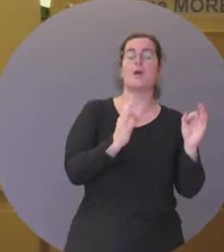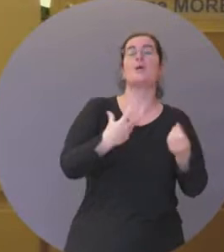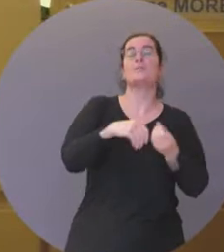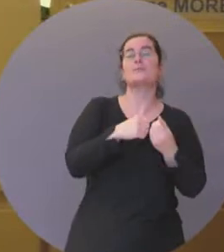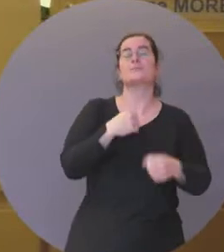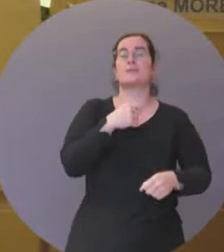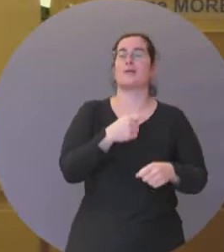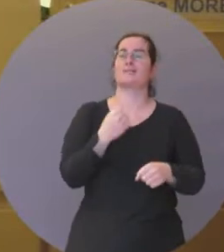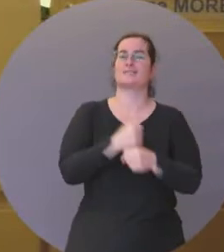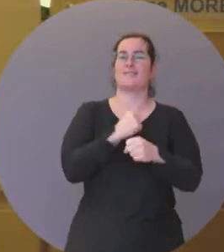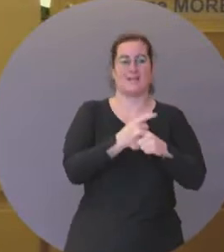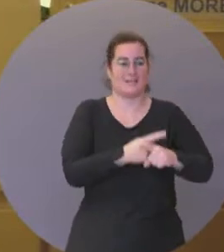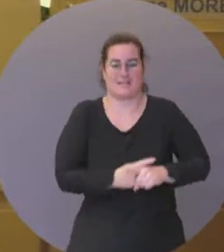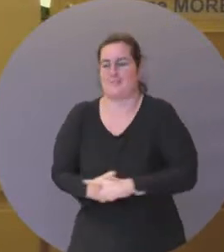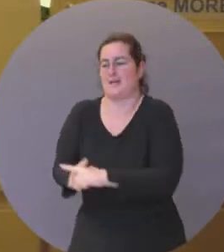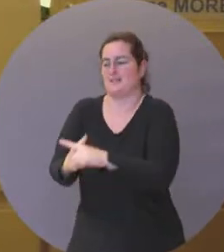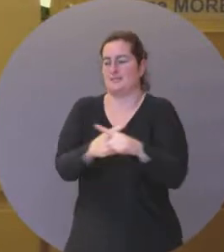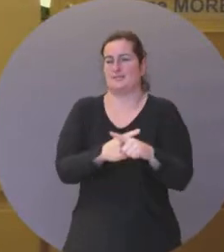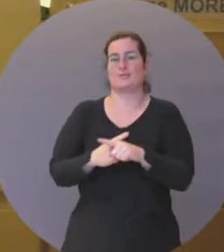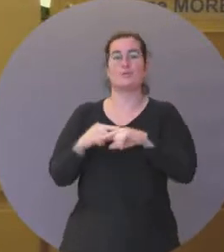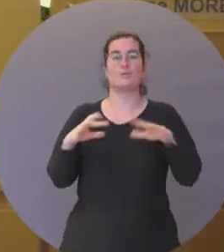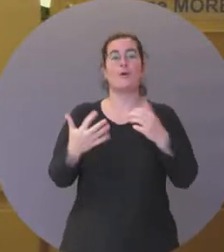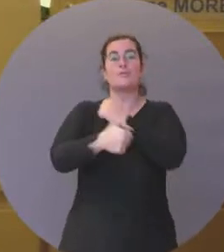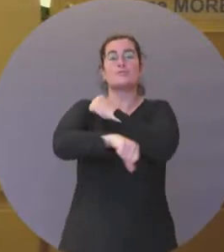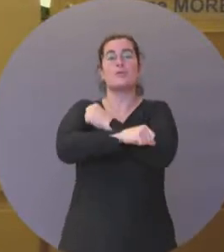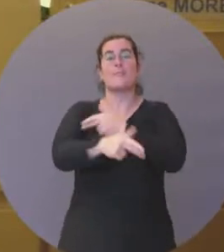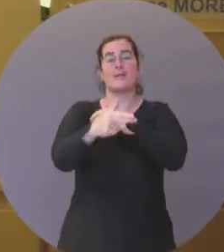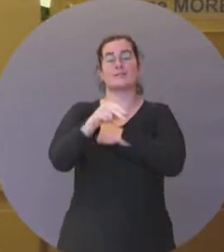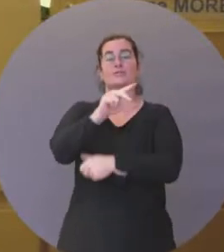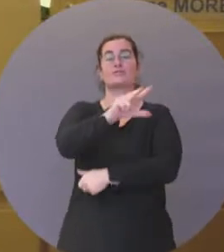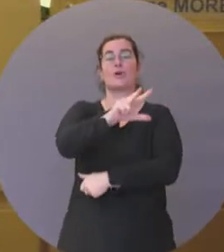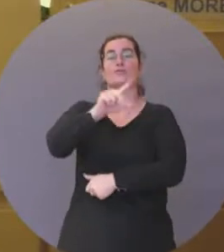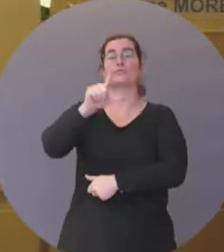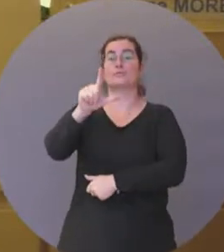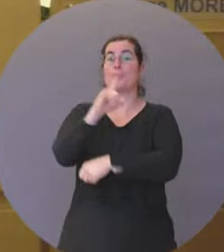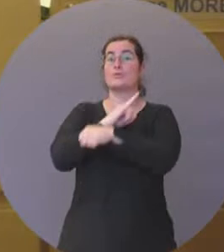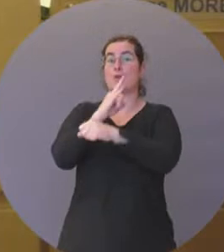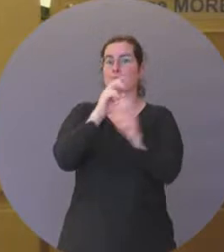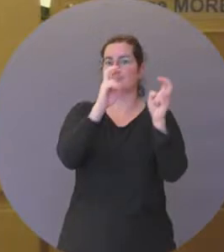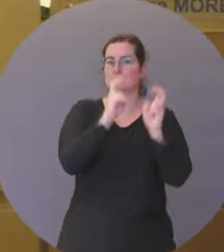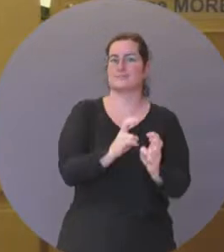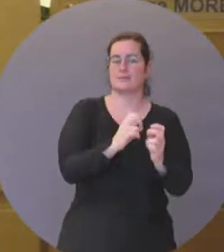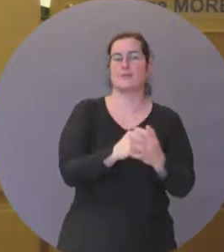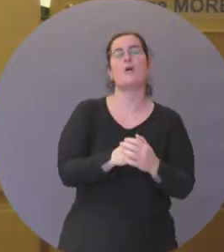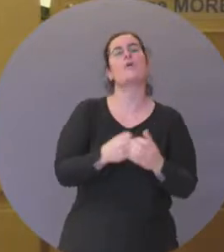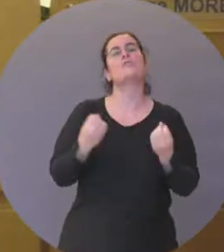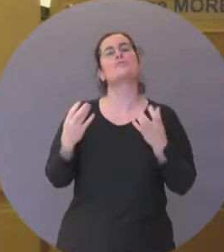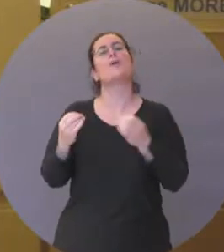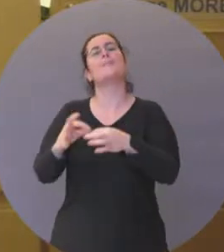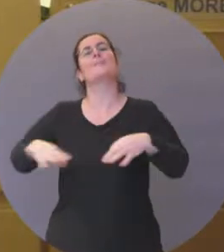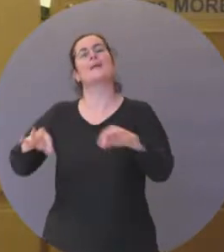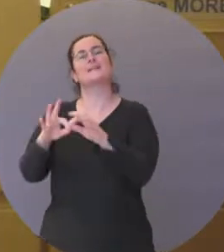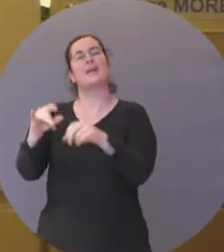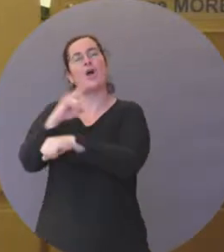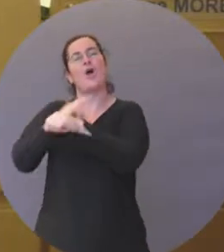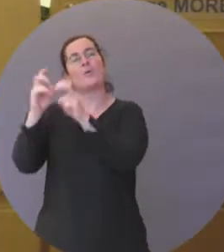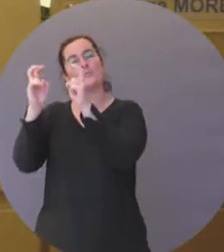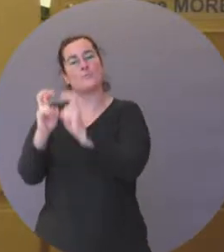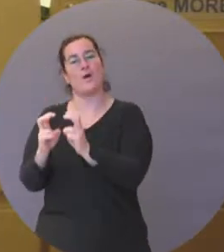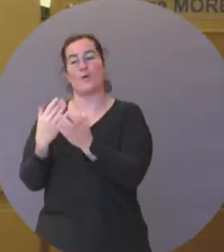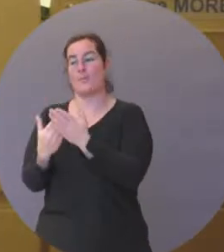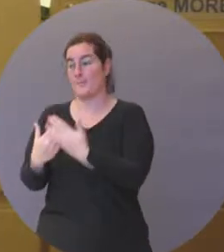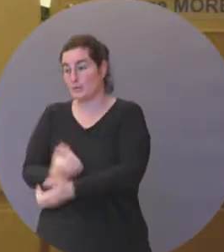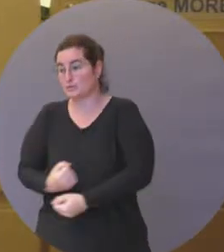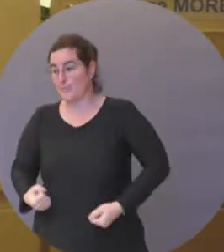notamment la mise en place de la semaine de 32 heures les pays où le temps de travail est le moins élevé sont aussi ceux qui affiche le ton de